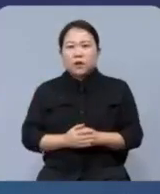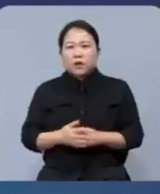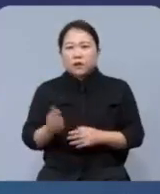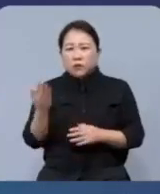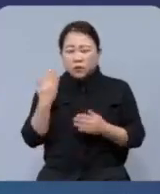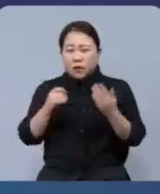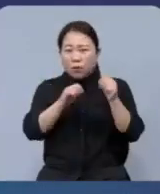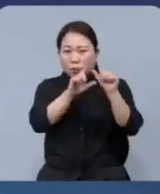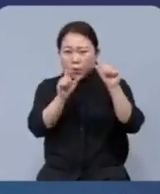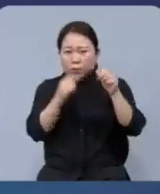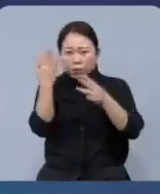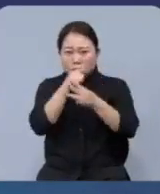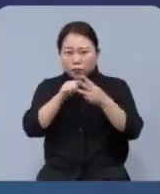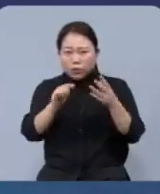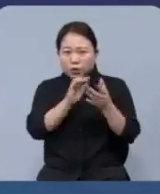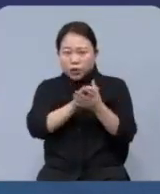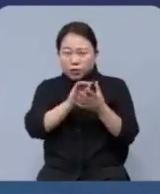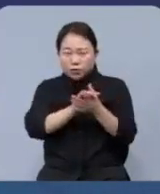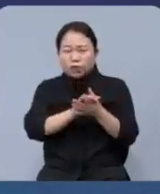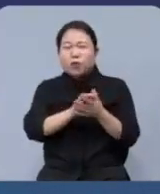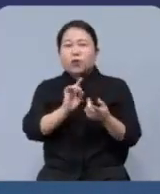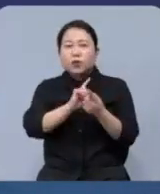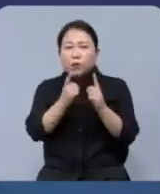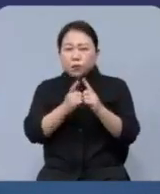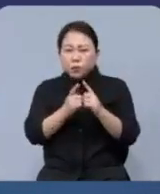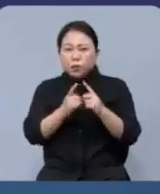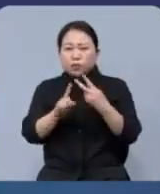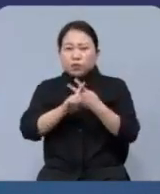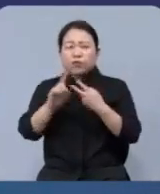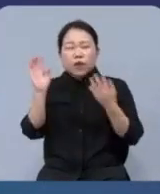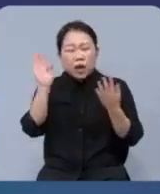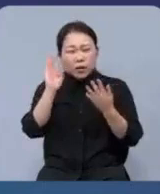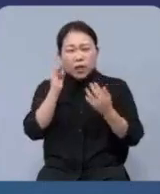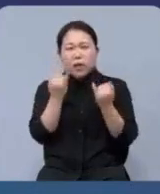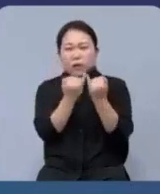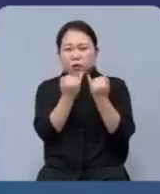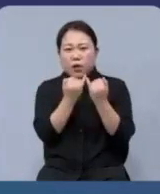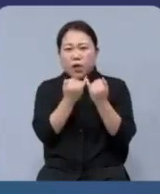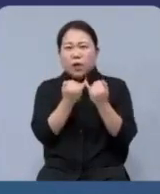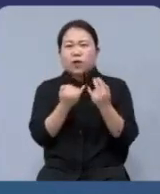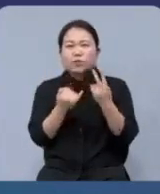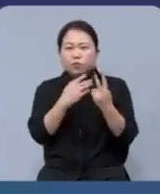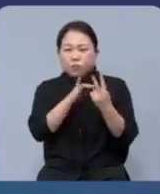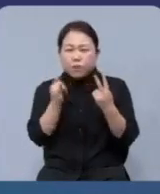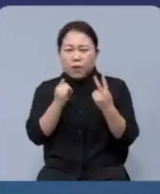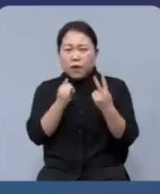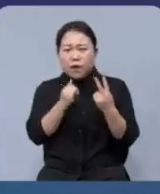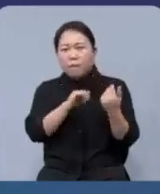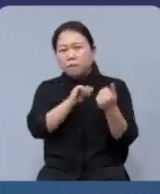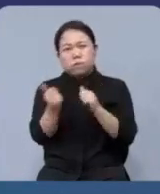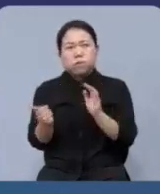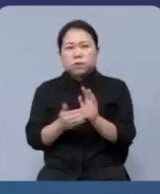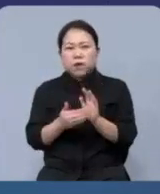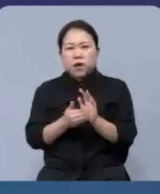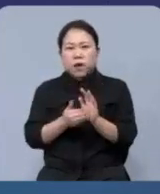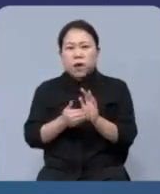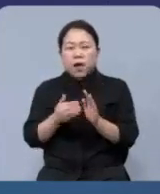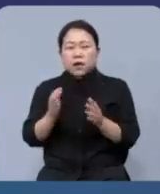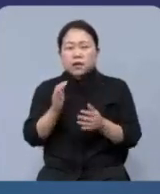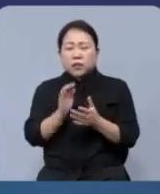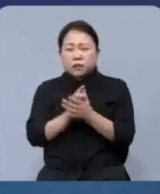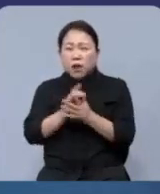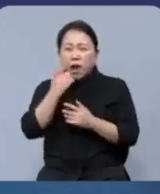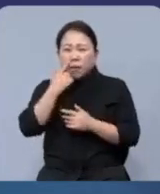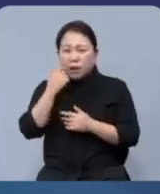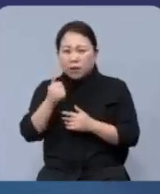지난 5월 청주에서 친구 사이던 여중생 두 명이 극단적인 선택을 했는데요. 이들 가운데 친구의 아버지로부터